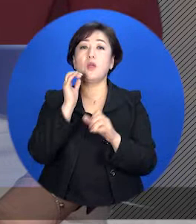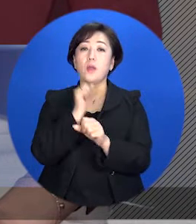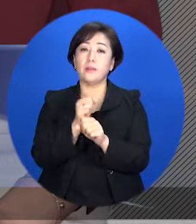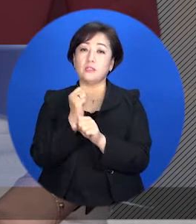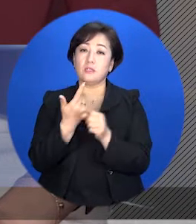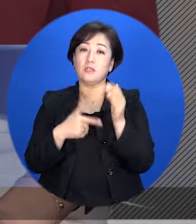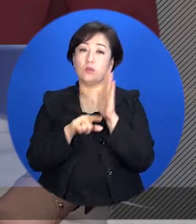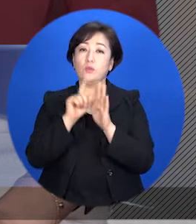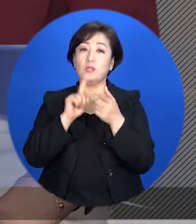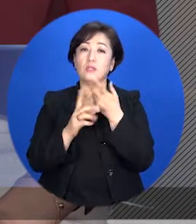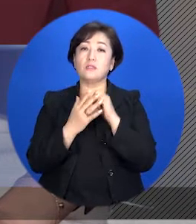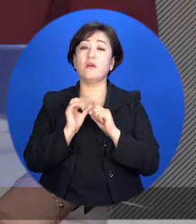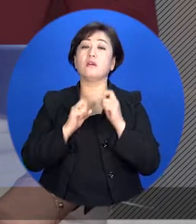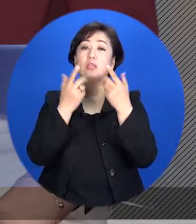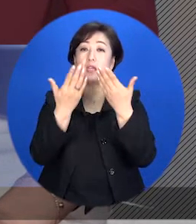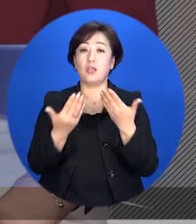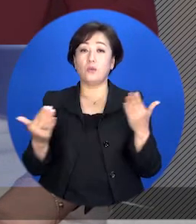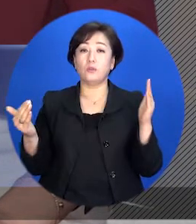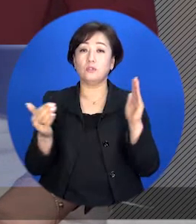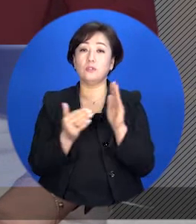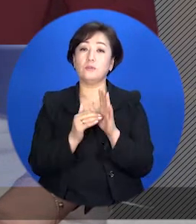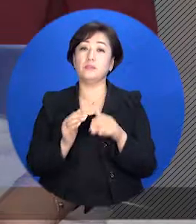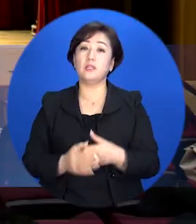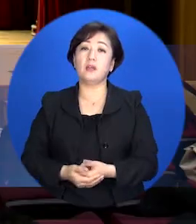위해 기회의 장을 마련하고 있습니다.